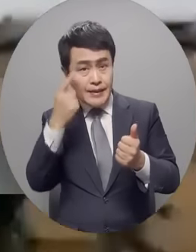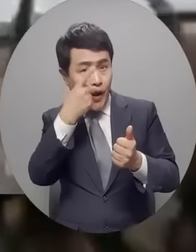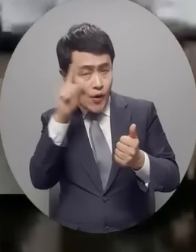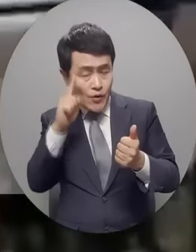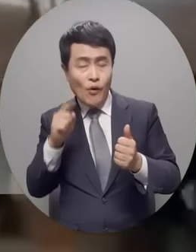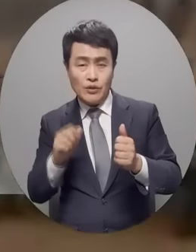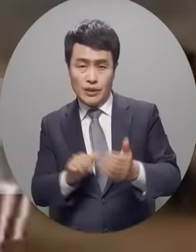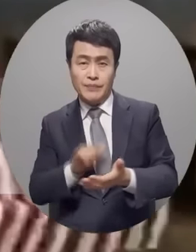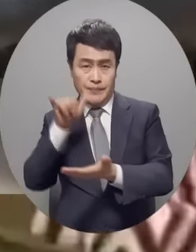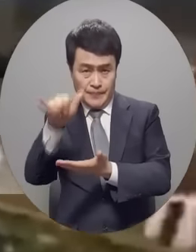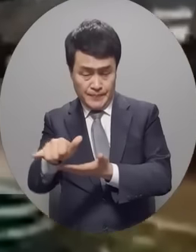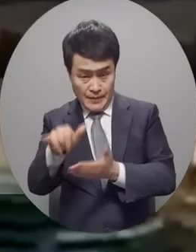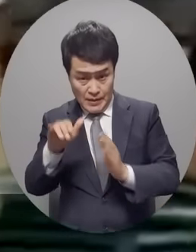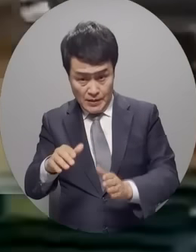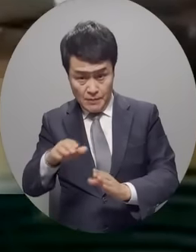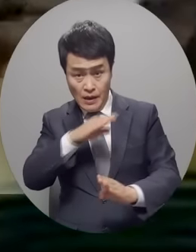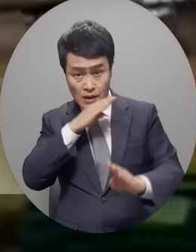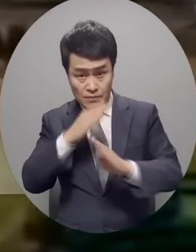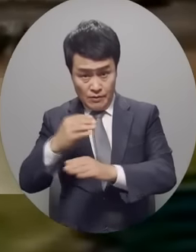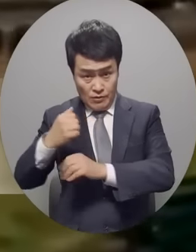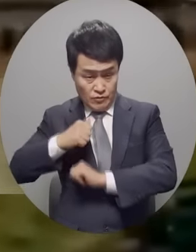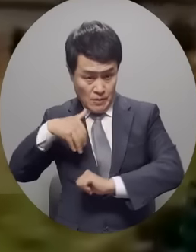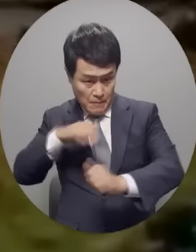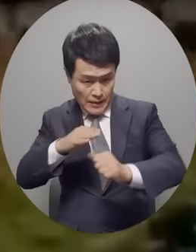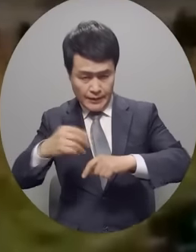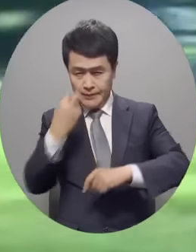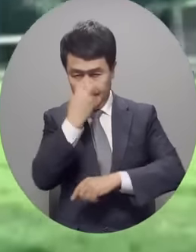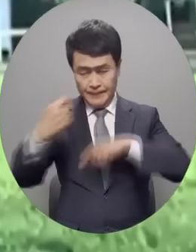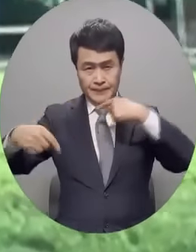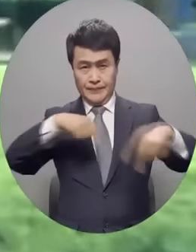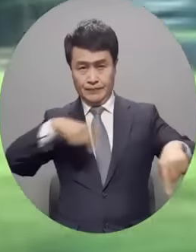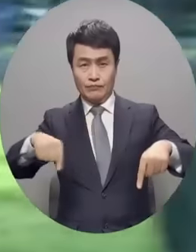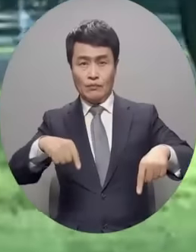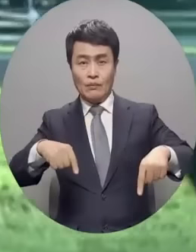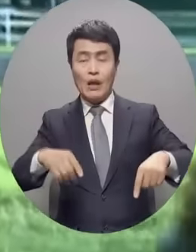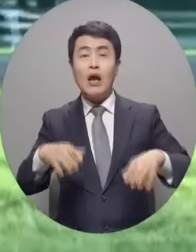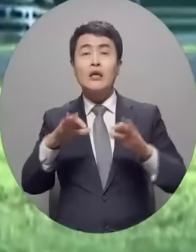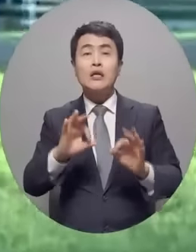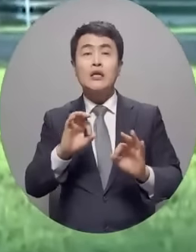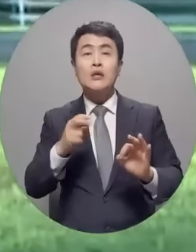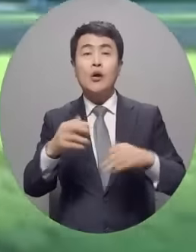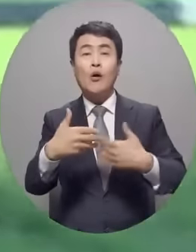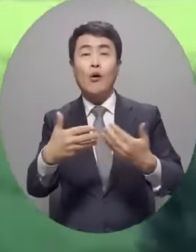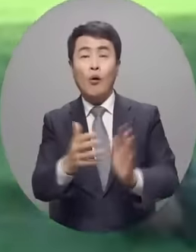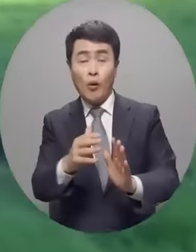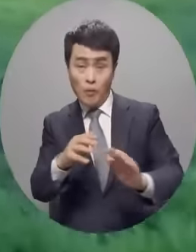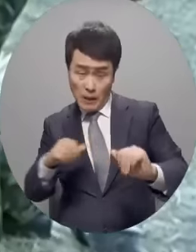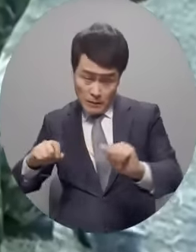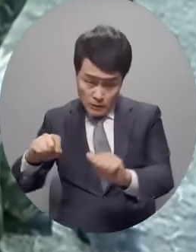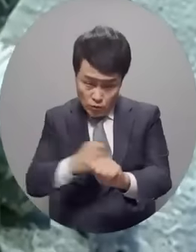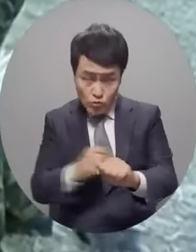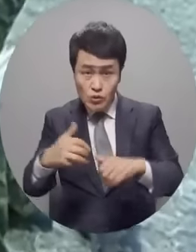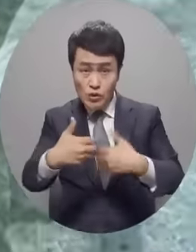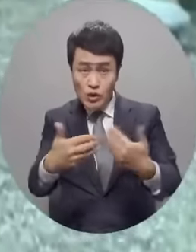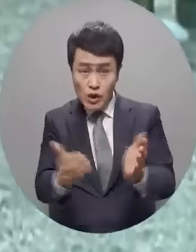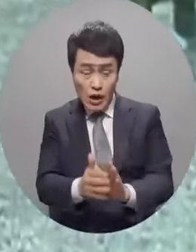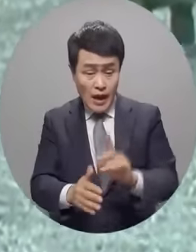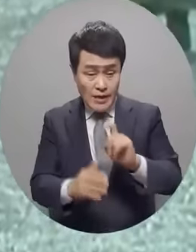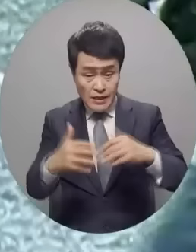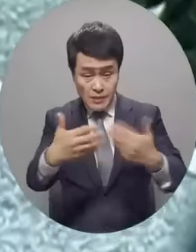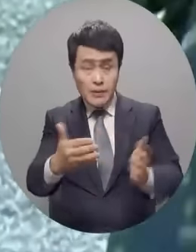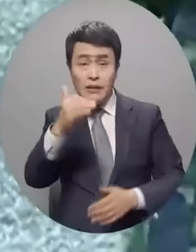입국해 이번 파견을 지휘 중인 것으로 확인됐습니다. 김영복은 폭풍군단으로 불리는 특수부대 제11군단